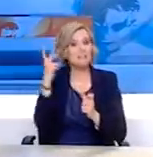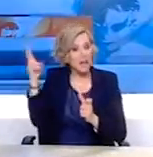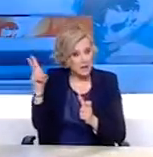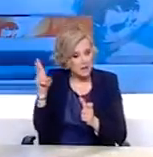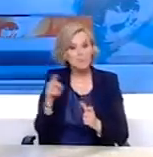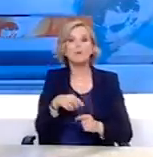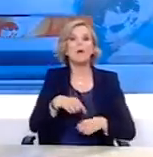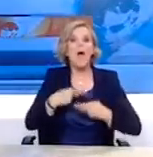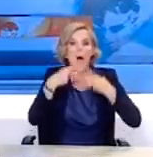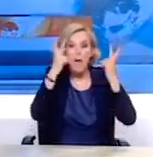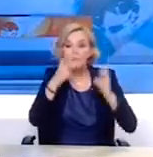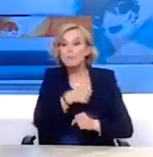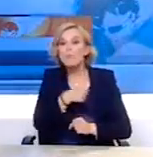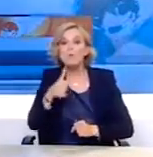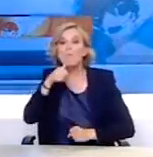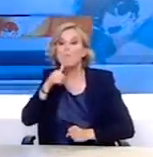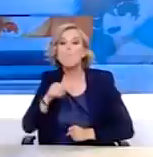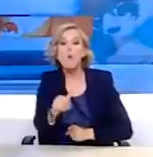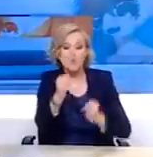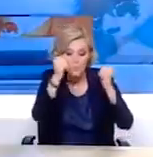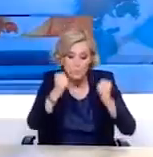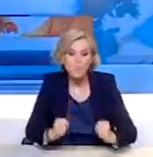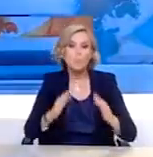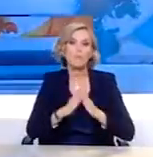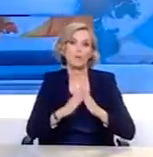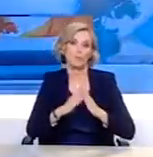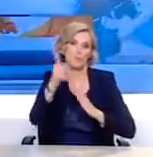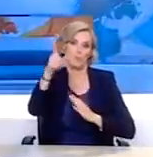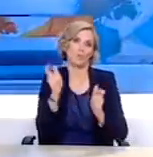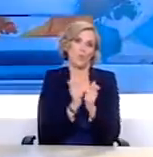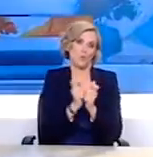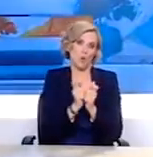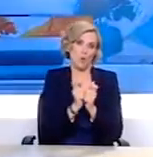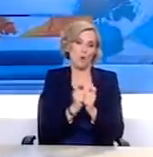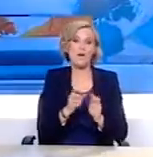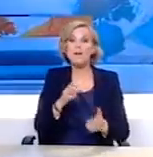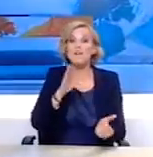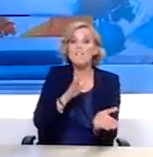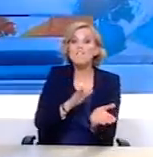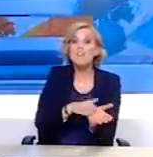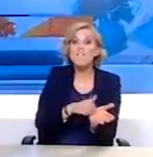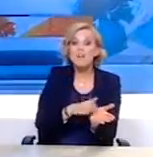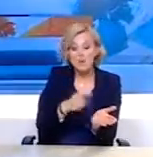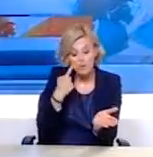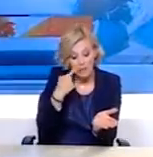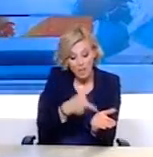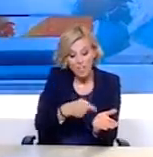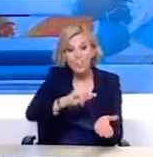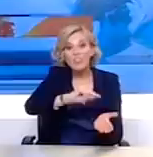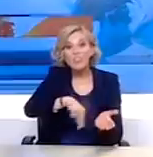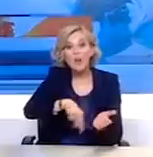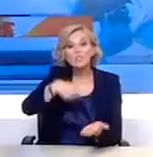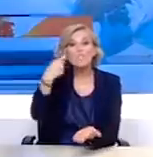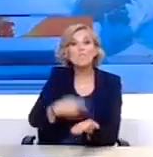θα επιτρέπεται μόνο η μετακίνηση των μονίμων κατοίκων προς τη φερόμενη βάση της Ε1 δήλωσής τους μόνιμης κατοικίας τους και χωρίς